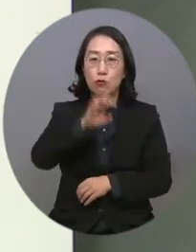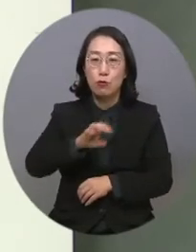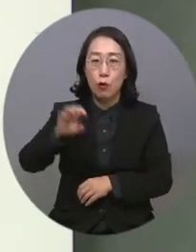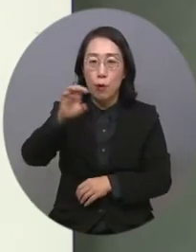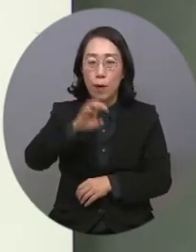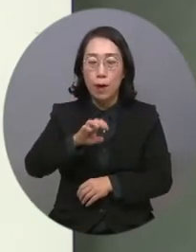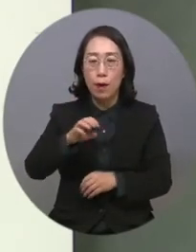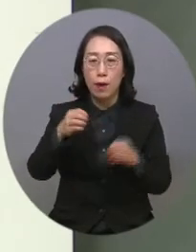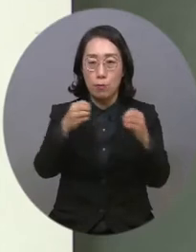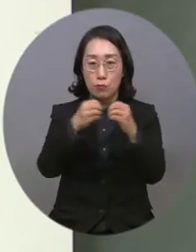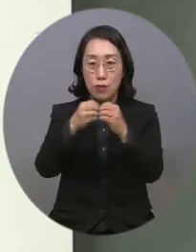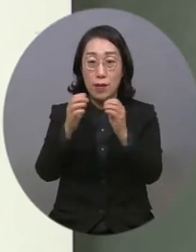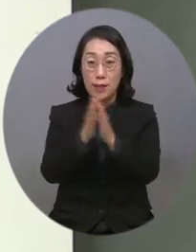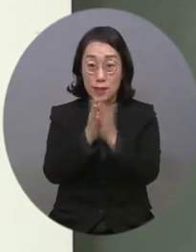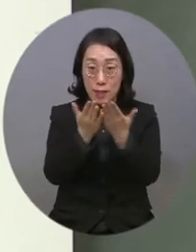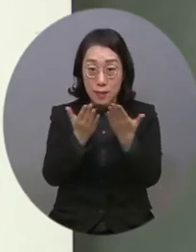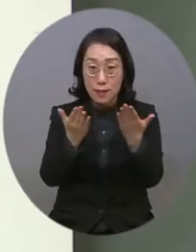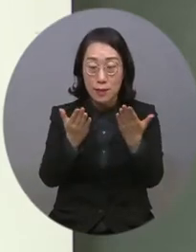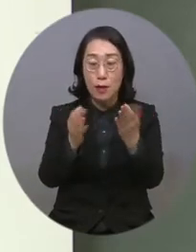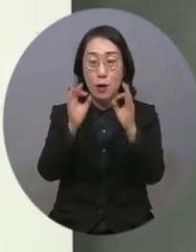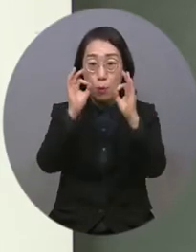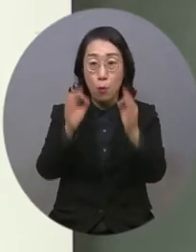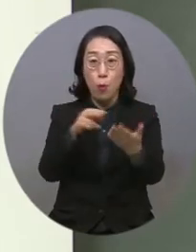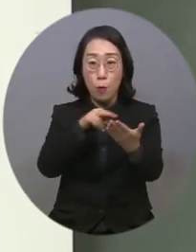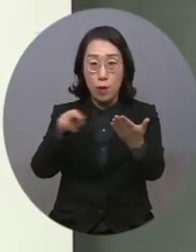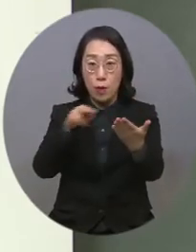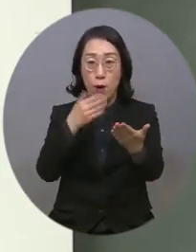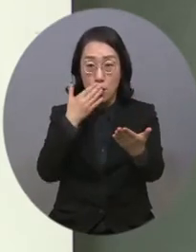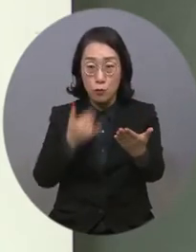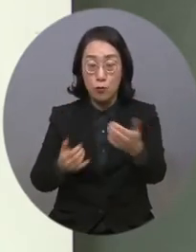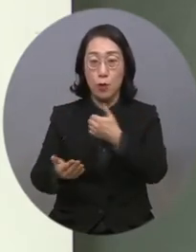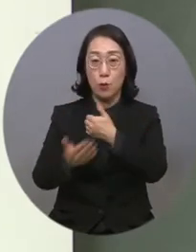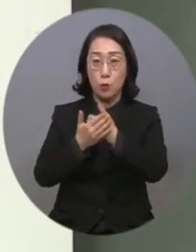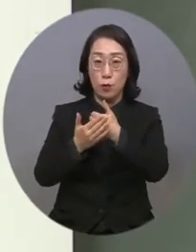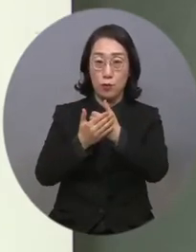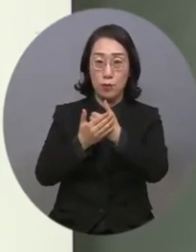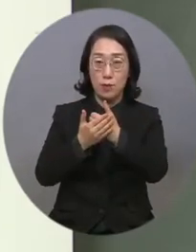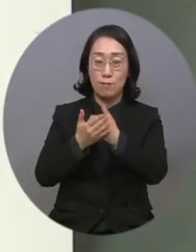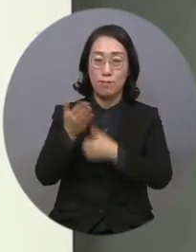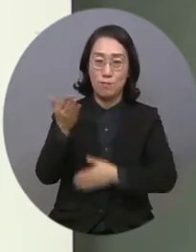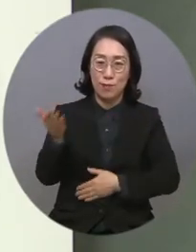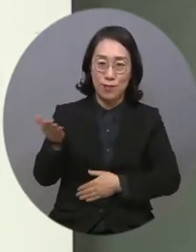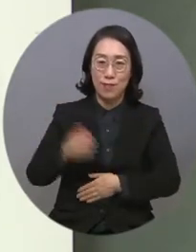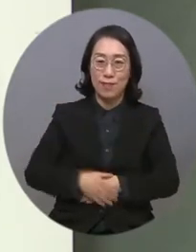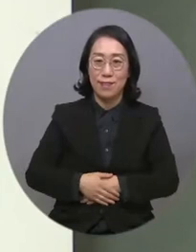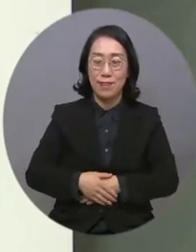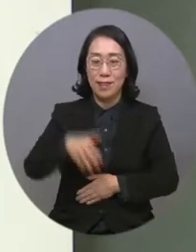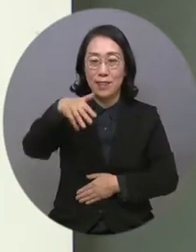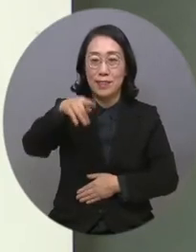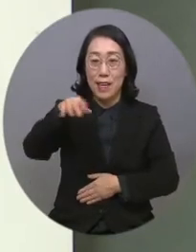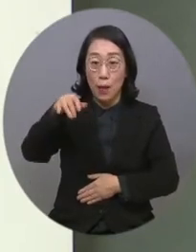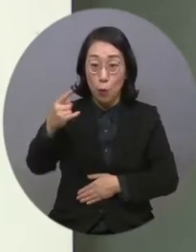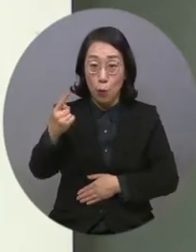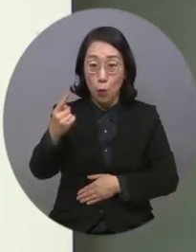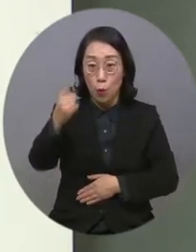문학을 접할 수 있도록 해주신 주인공이 이번에 체코